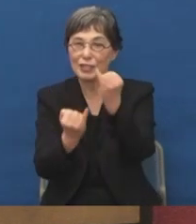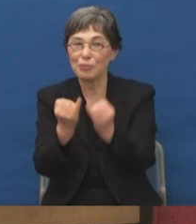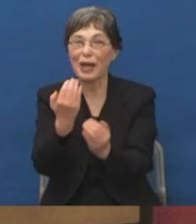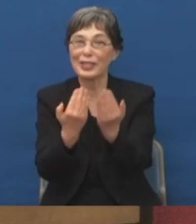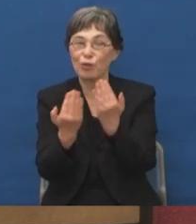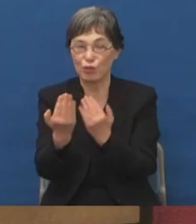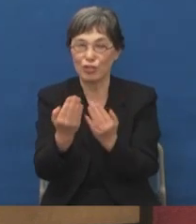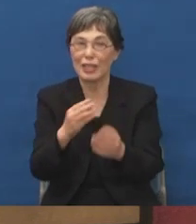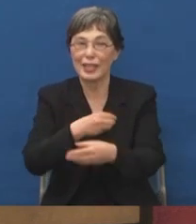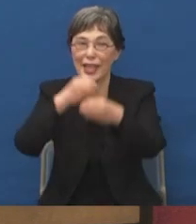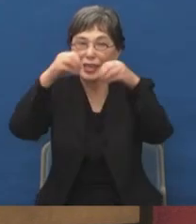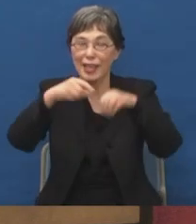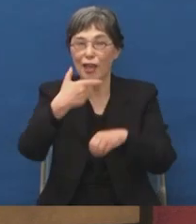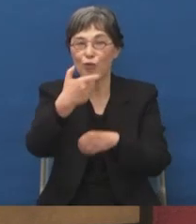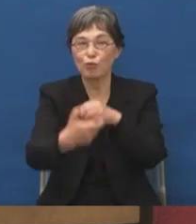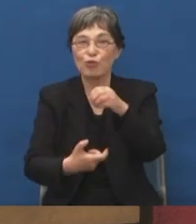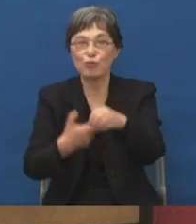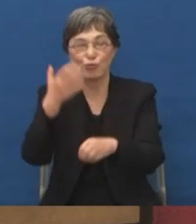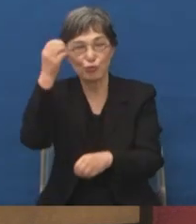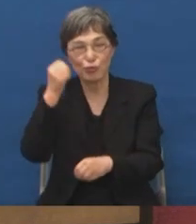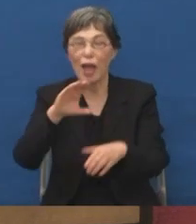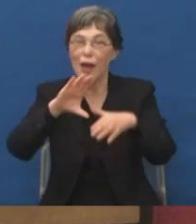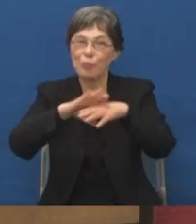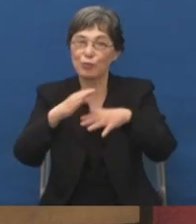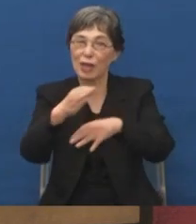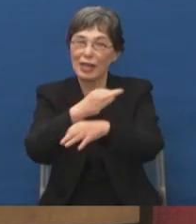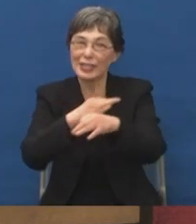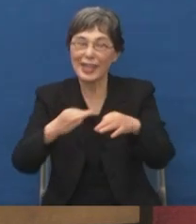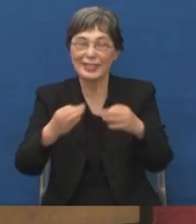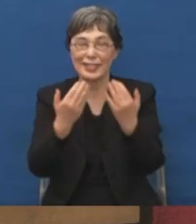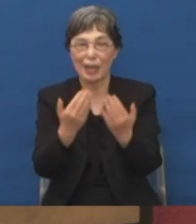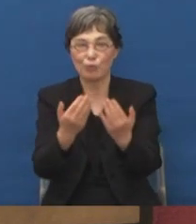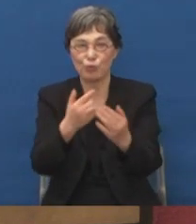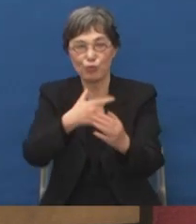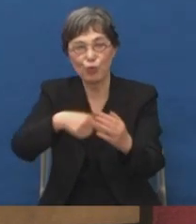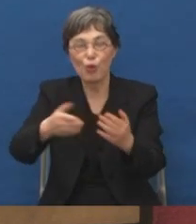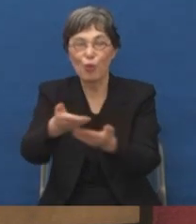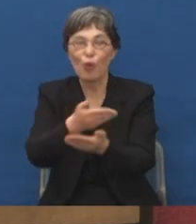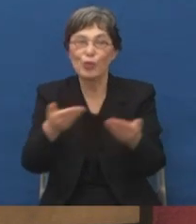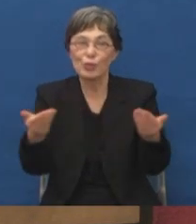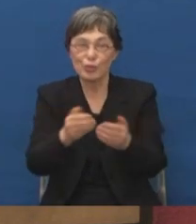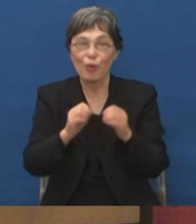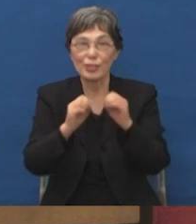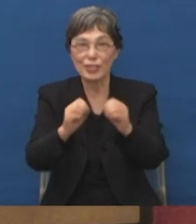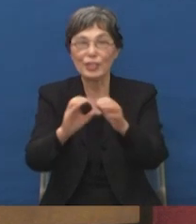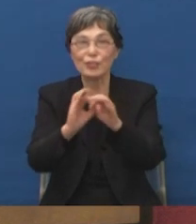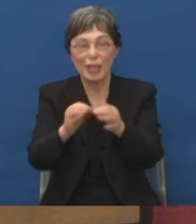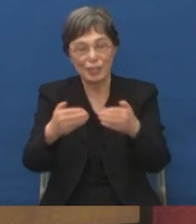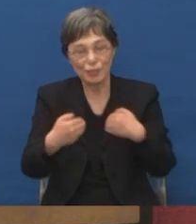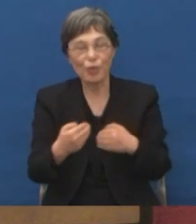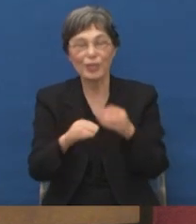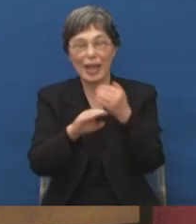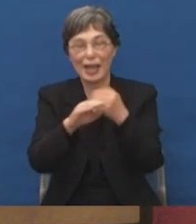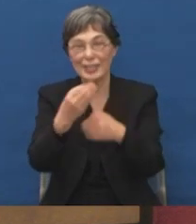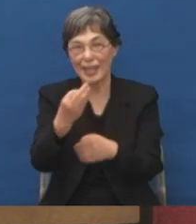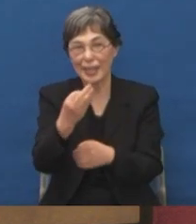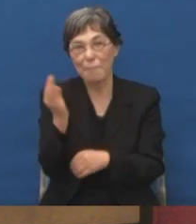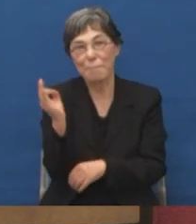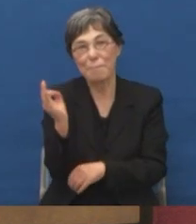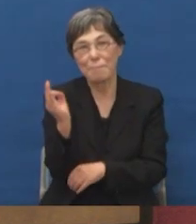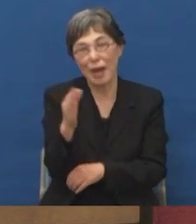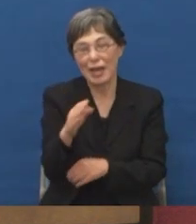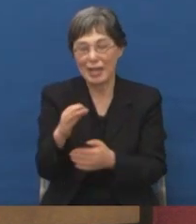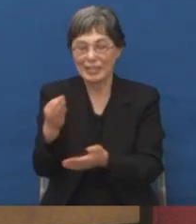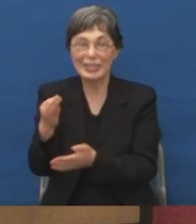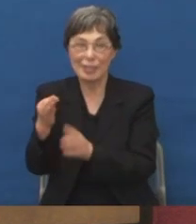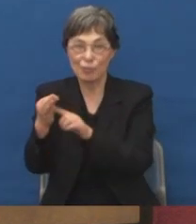周年を記念した文化、経済、学術等の交流事業の実施に必要な財源を充てるため、基金の